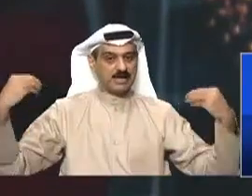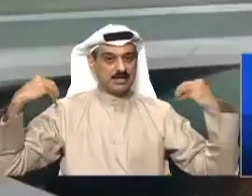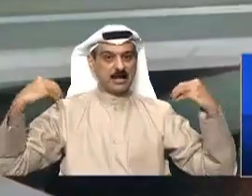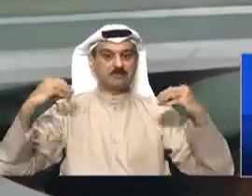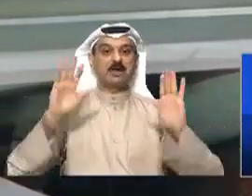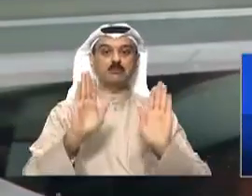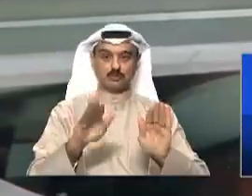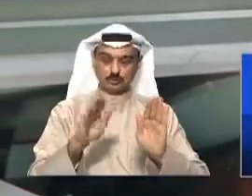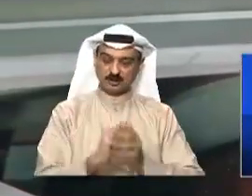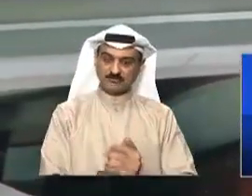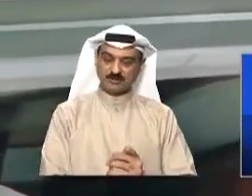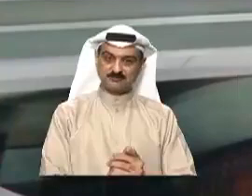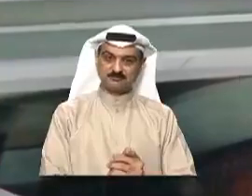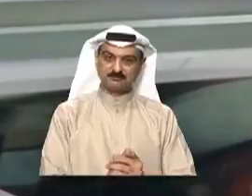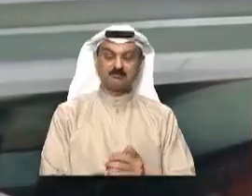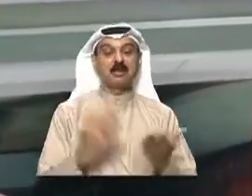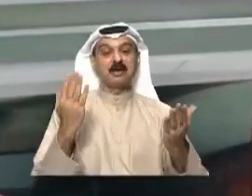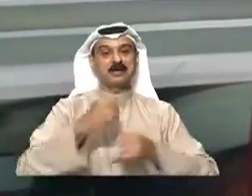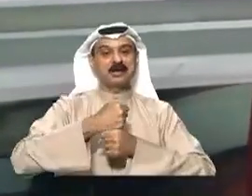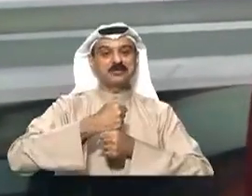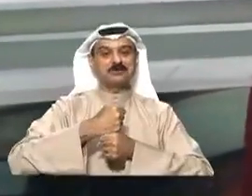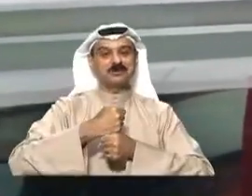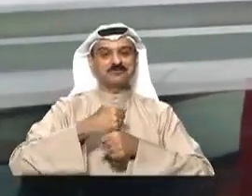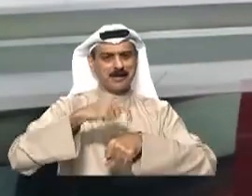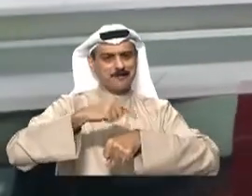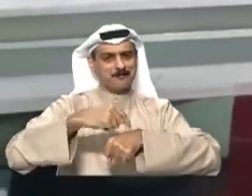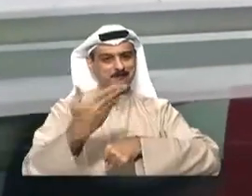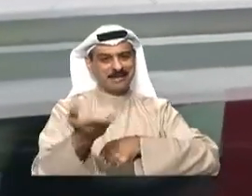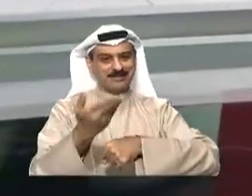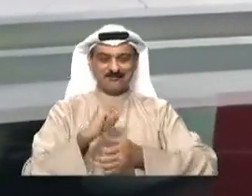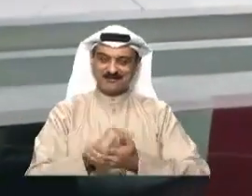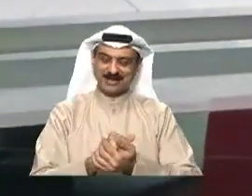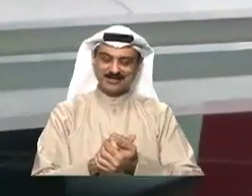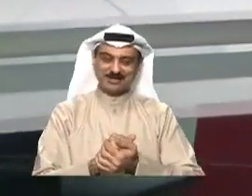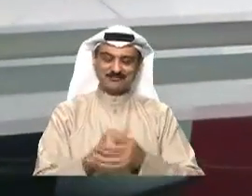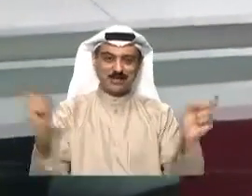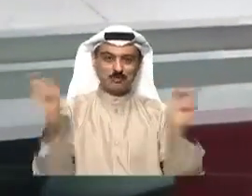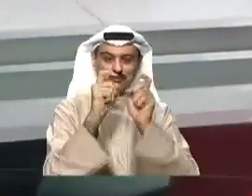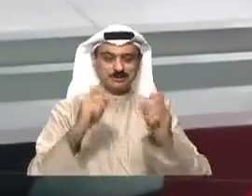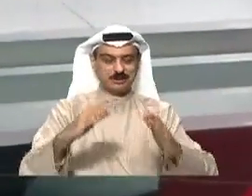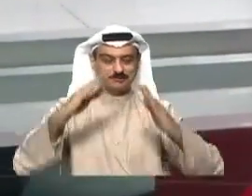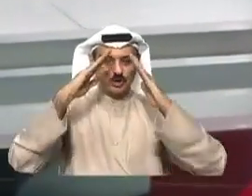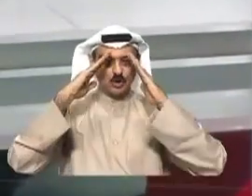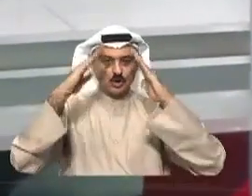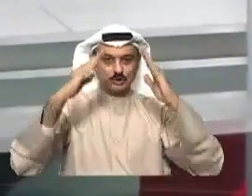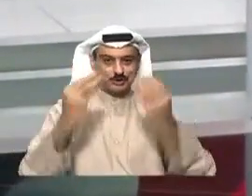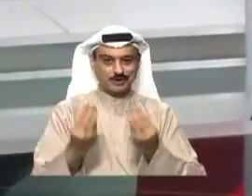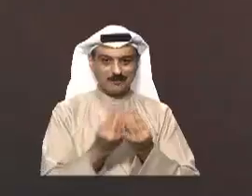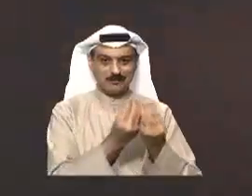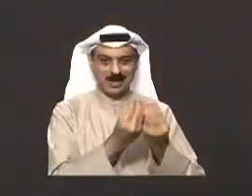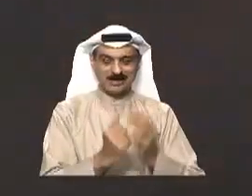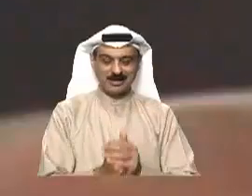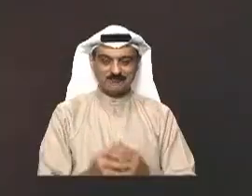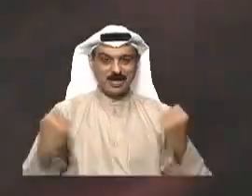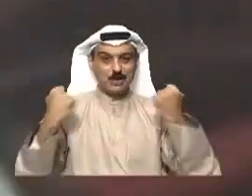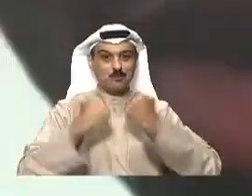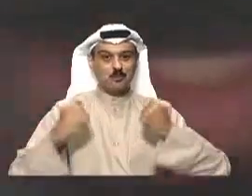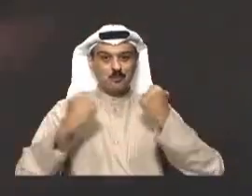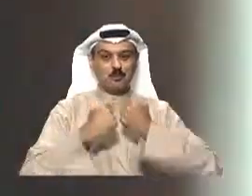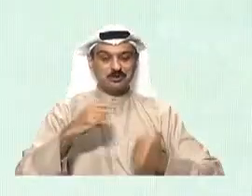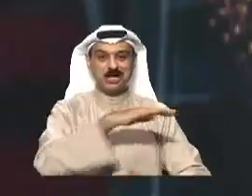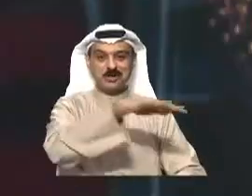البدلاء. نعم، سنترقب بعد قليل هذه المواجهة إن شاء الله، وشكرا لوجودك معنا مدرب الوطني